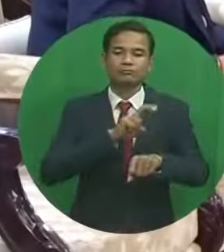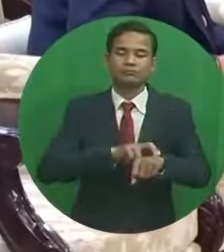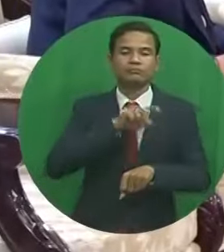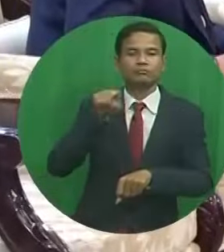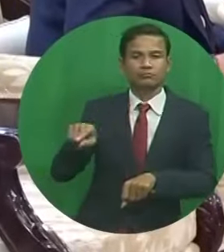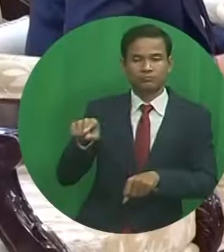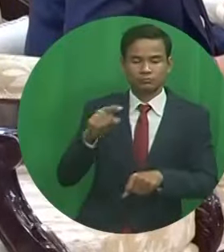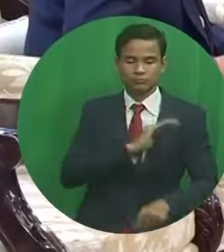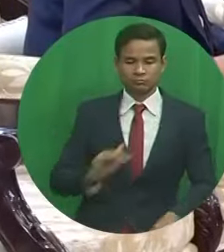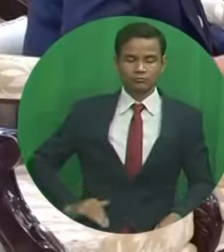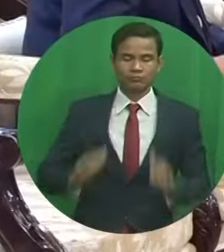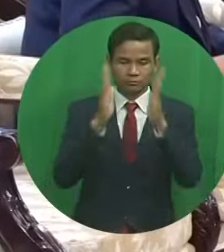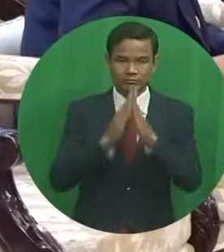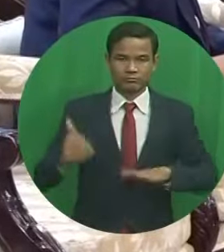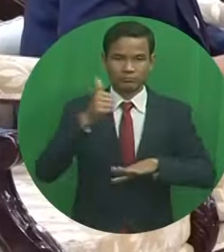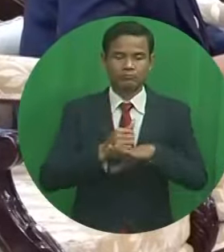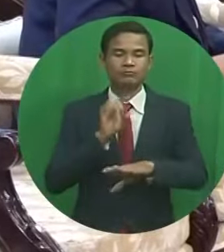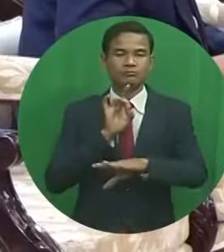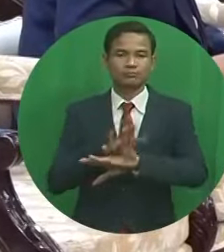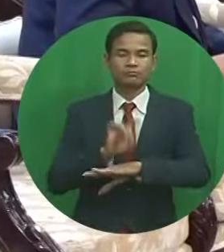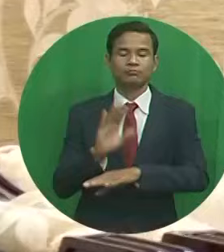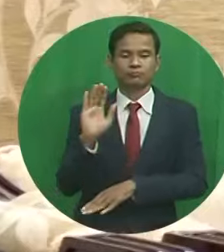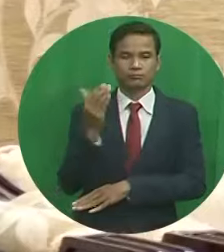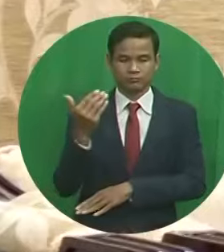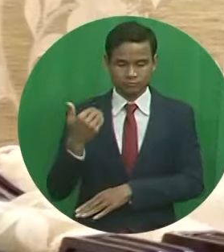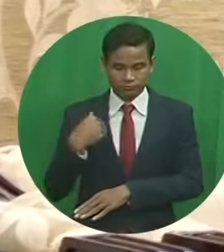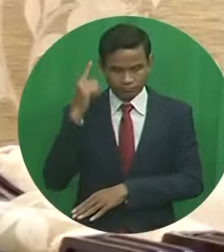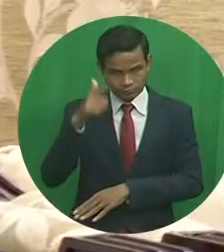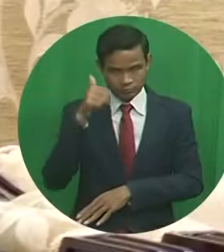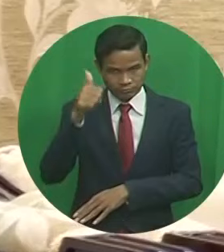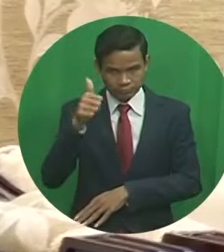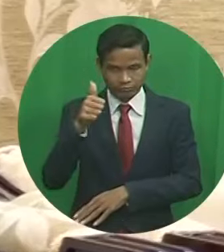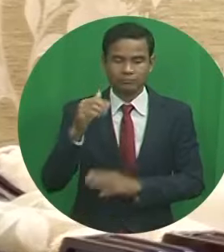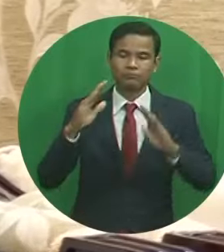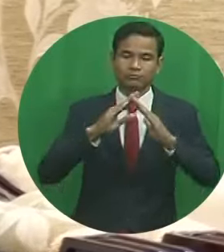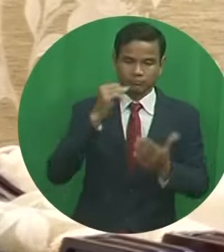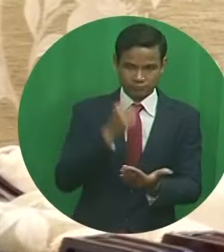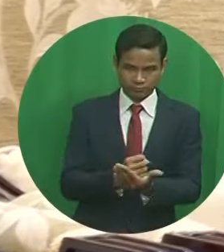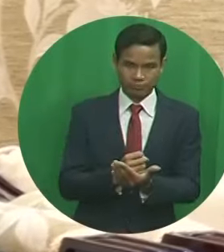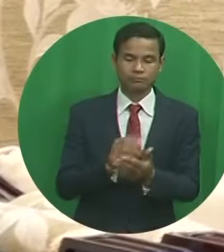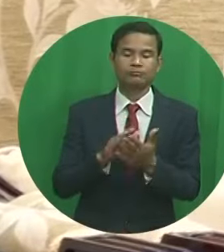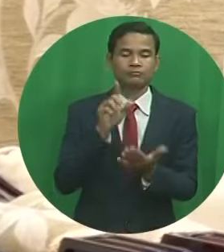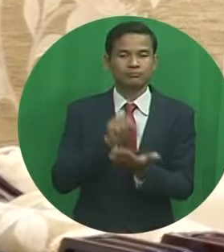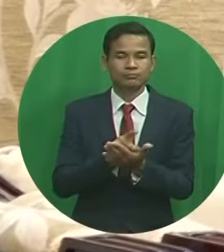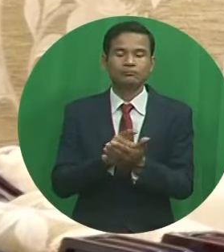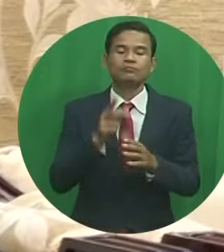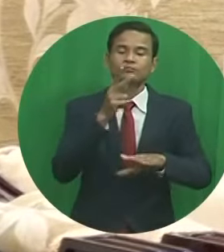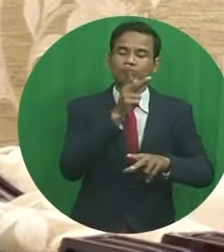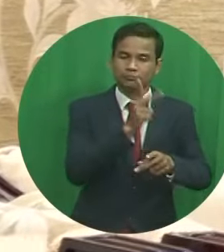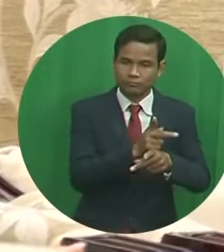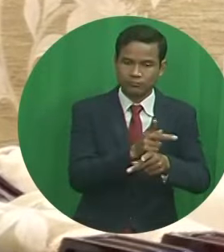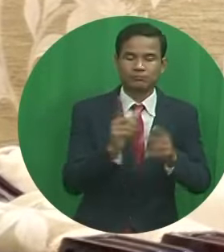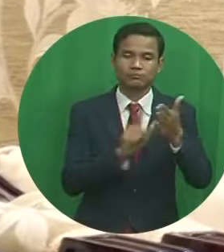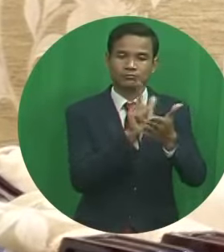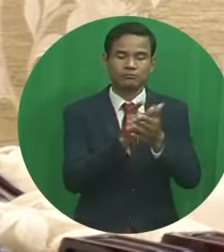ម្ដេចរដ្ឋសភាធិបតីបានផ្ដល់ជាអនុសាសន៍មួយចំនួនដល់លោកជំទាវអាយកៈរាជទូតដោយត្រូវដំកល់ប្រយោជន៍ជាតិជា